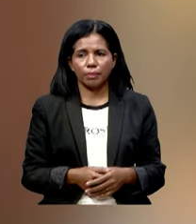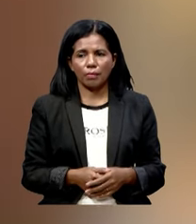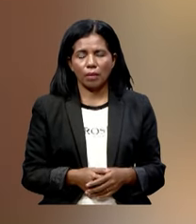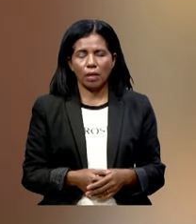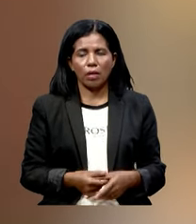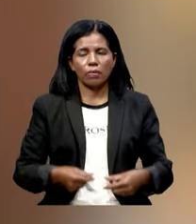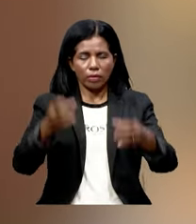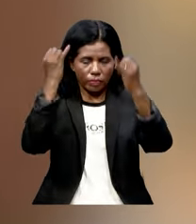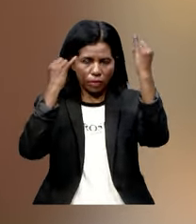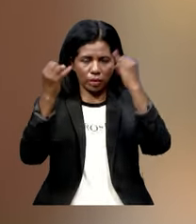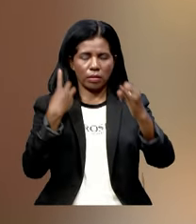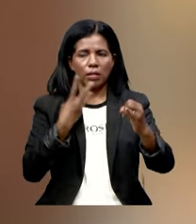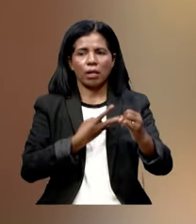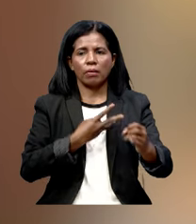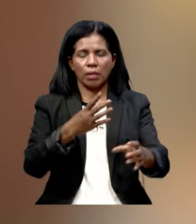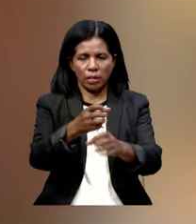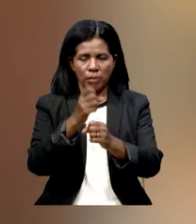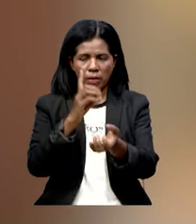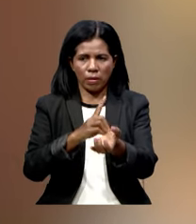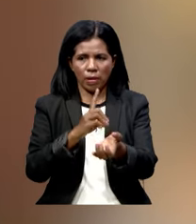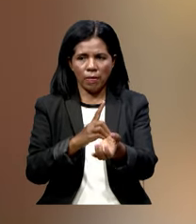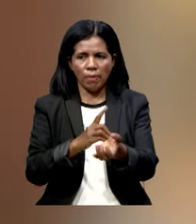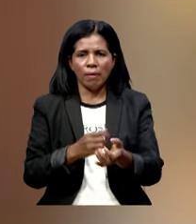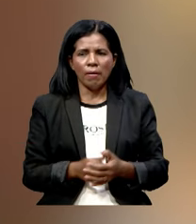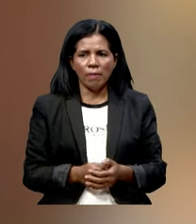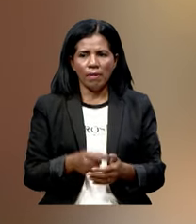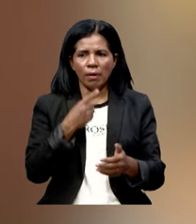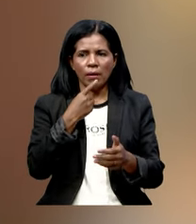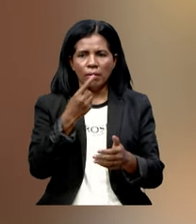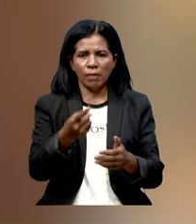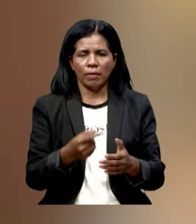informasi ini be kami sih mesti be doktor TPR ni yang kata